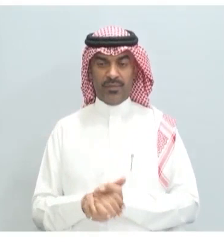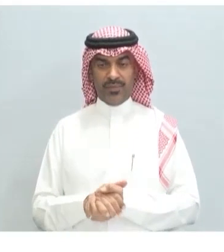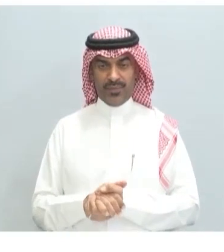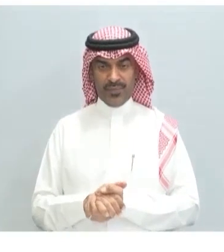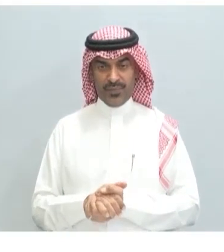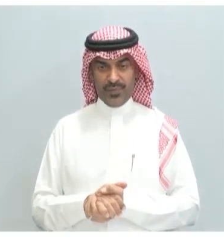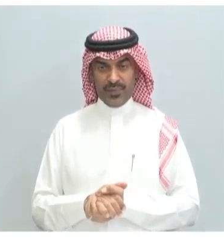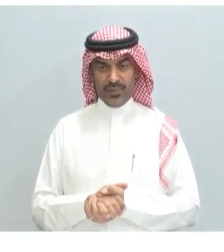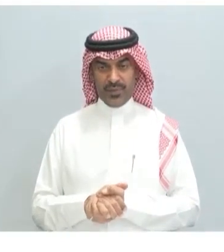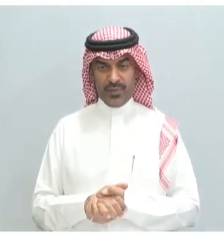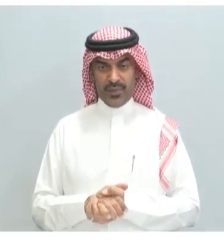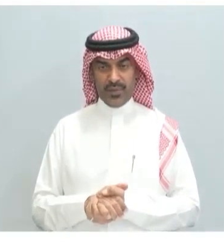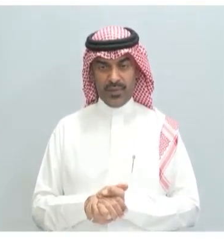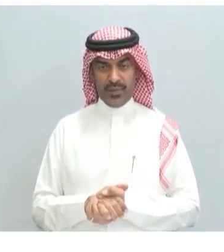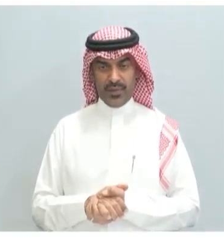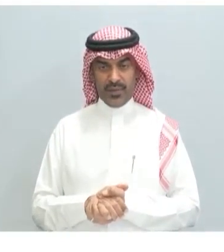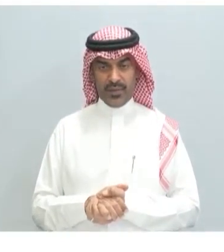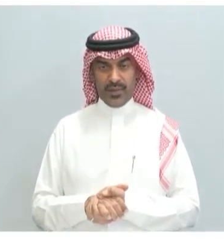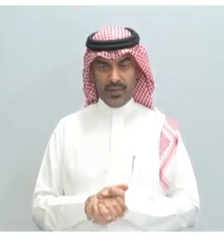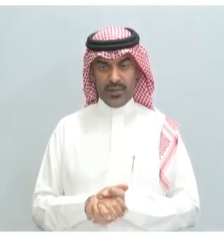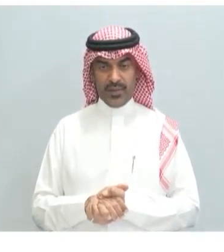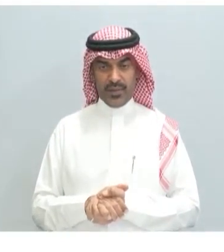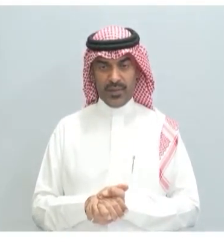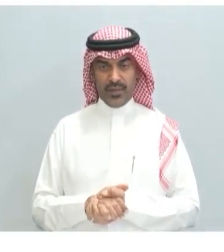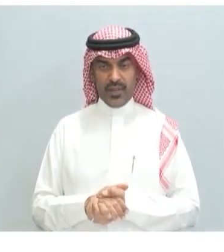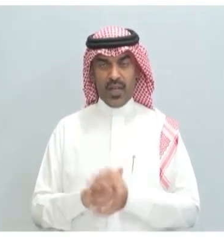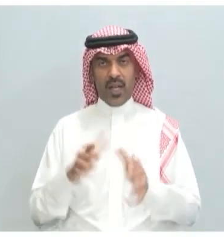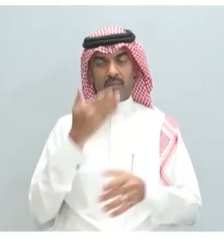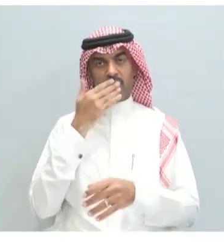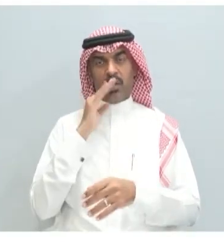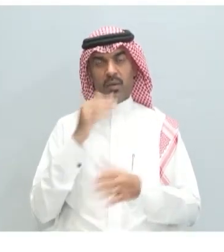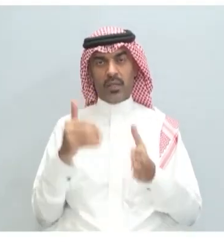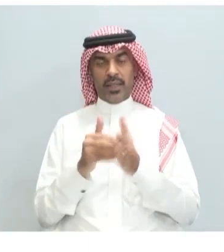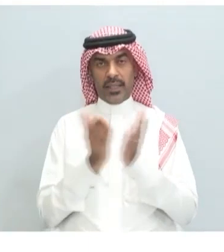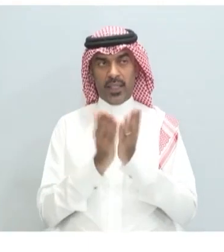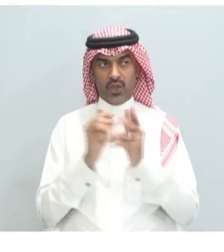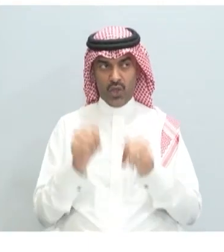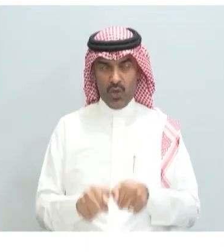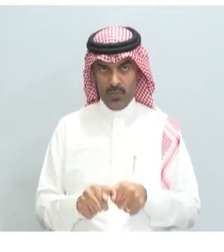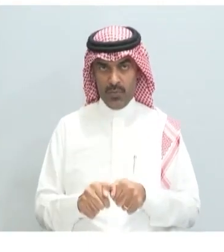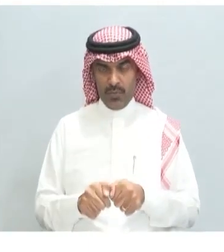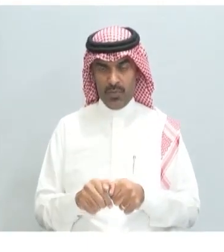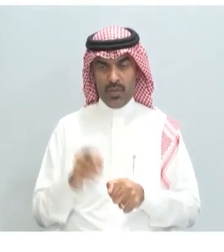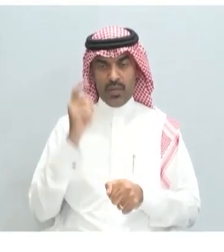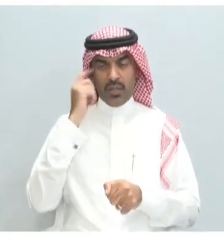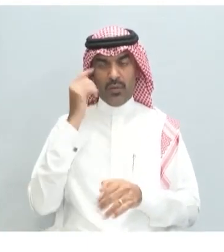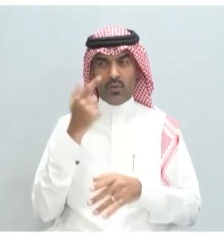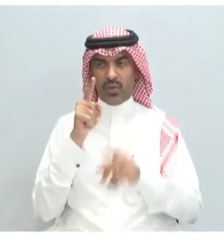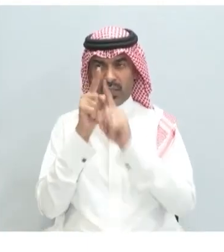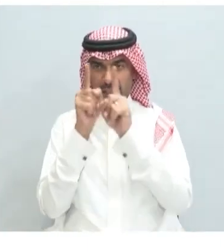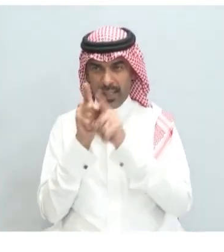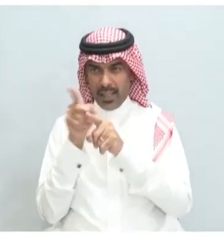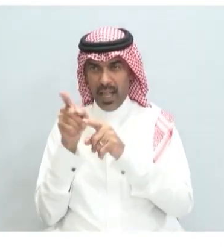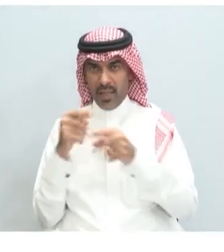ايها الاخوه الكرام يعني نكون بحمد لله تعالى انتهينا من درسنا لهذا اليوم اخذنا في تحديد الحوادث